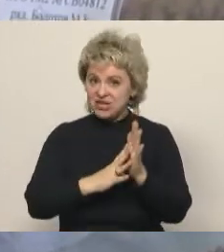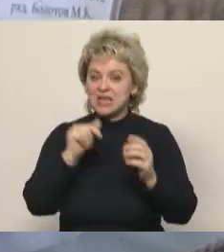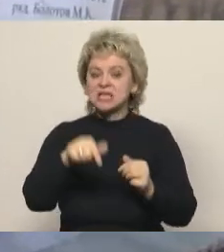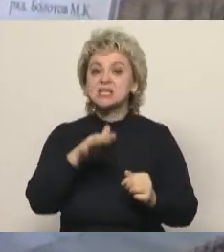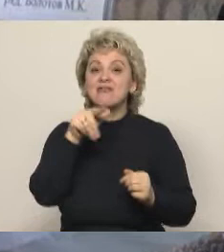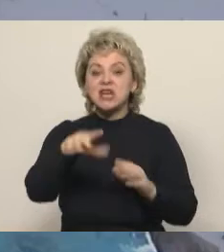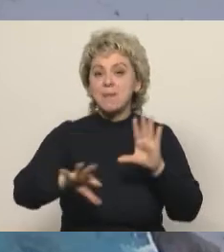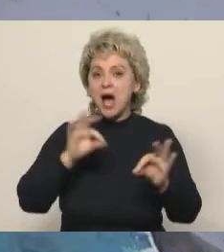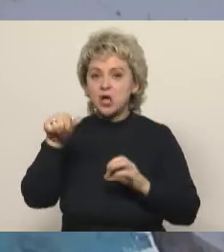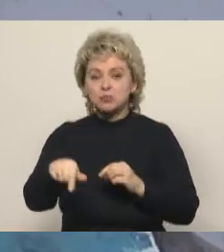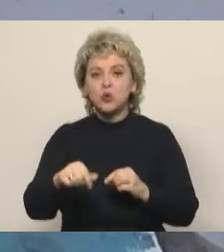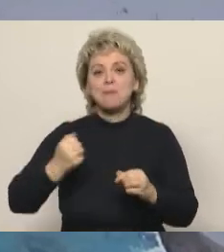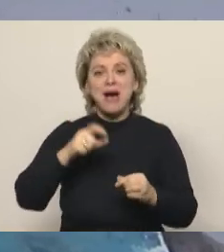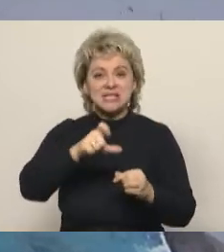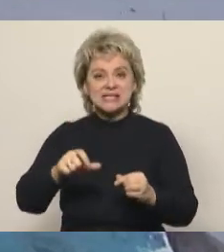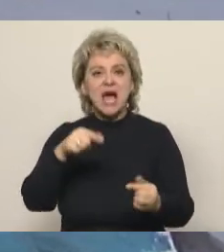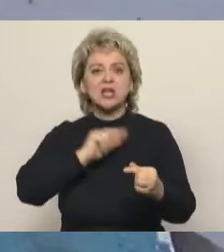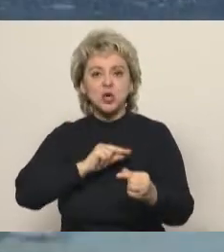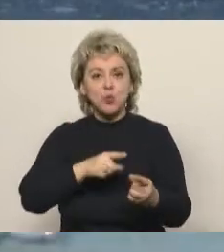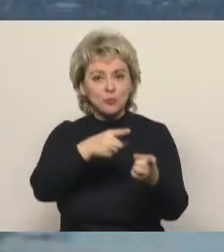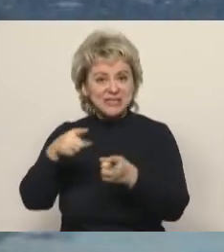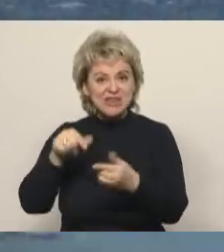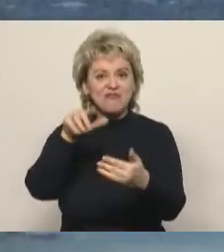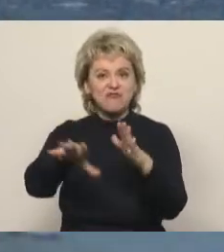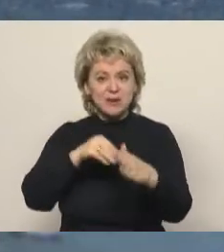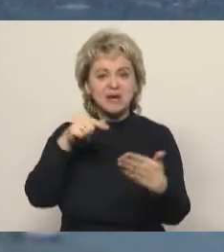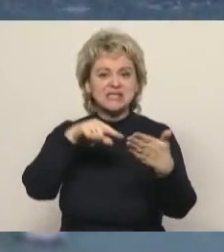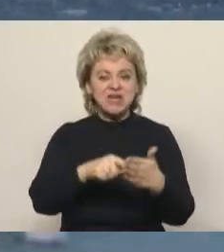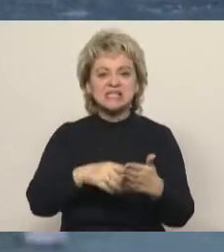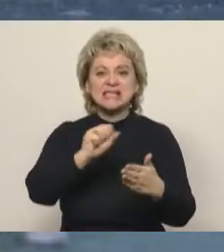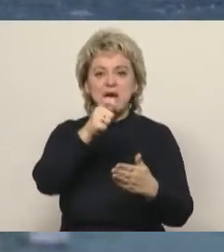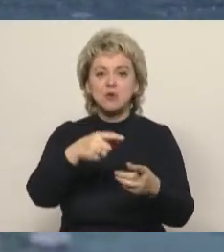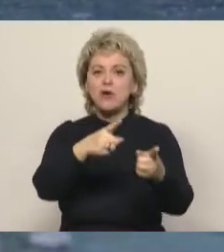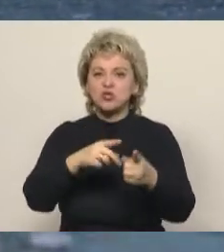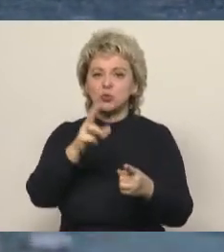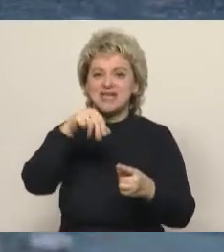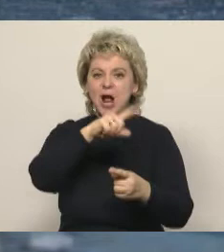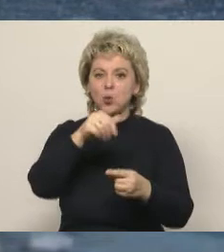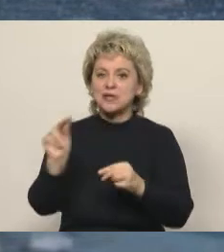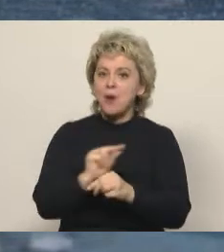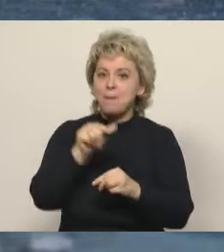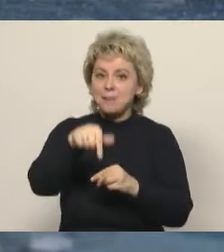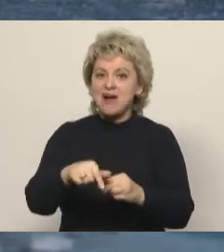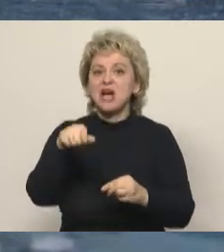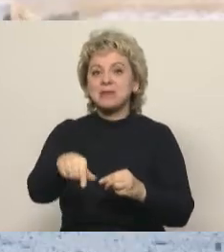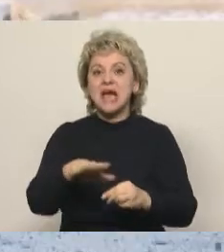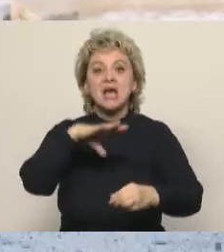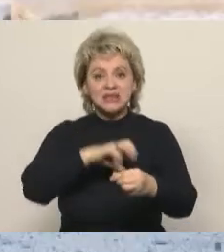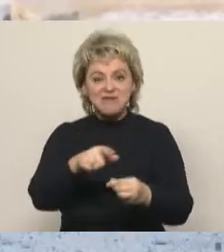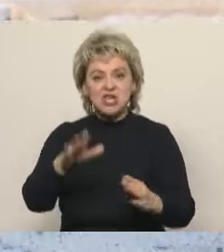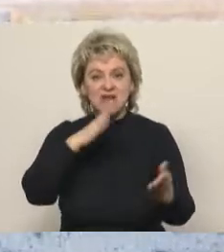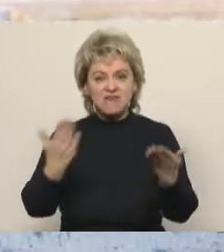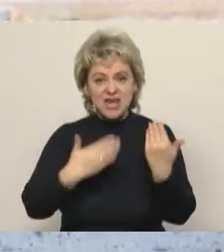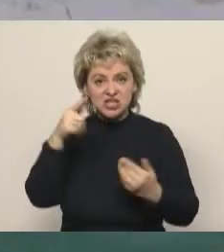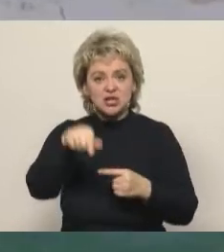«Арми-2019». Во время отбора бойцы отработали прицеливание и выбор целей снайперской винтовки «Драгунова» с поправками на атмосферное давление, боковой